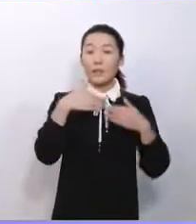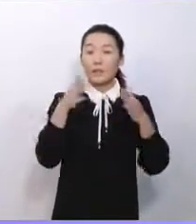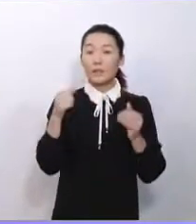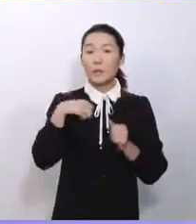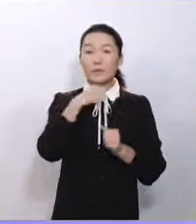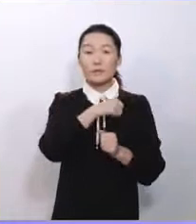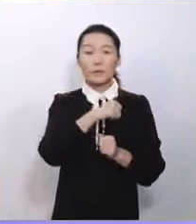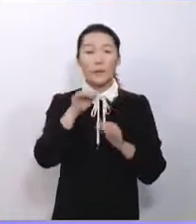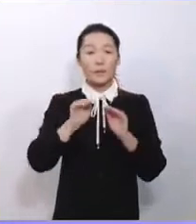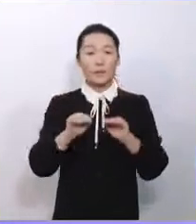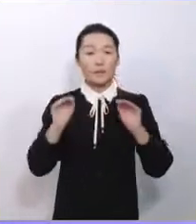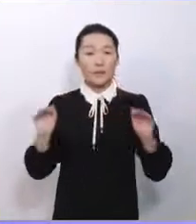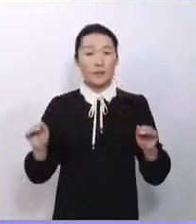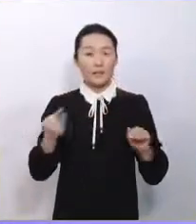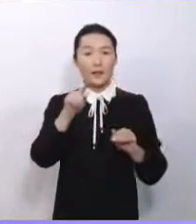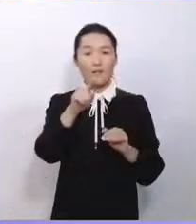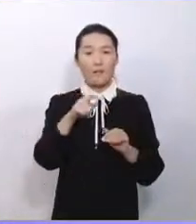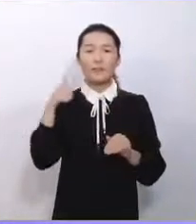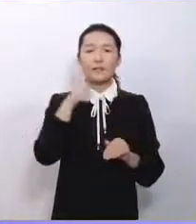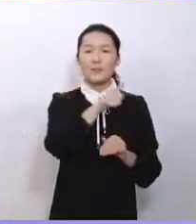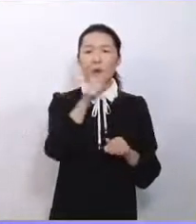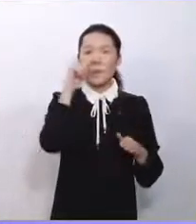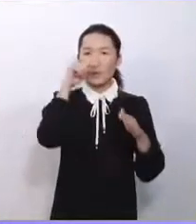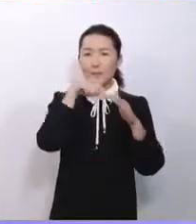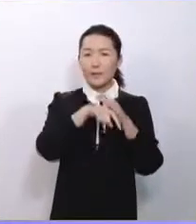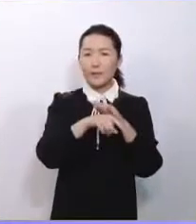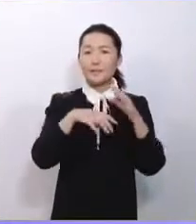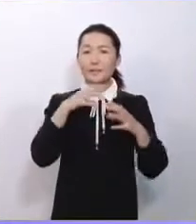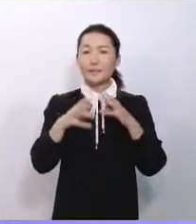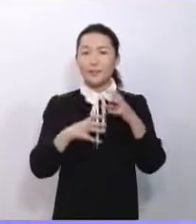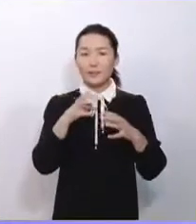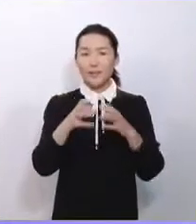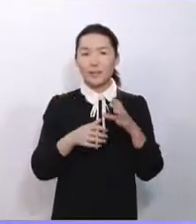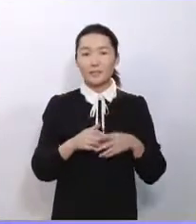сами, дети. Вы самые любознательные на свете.